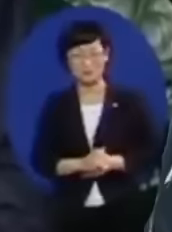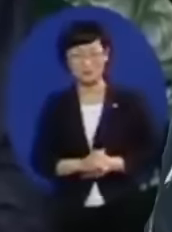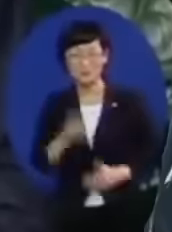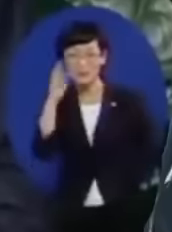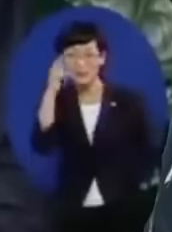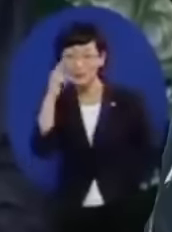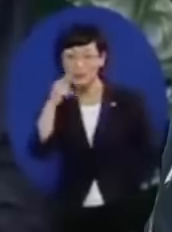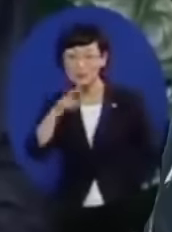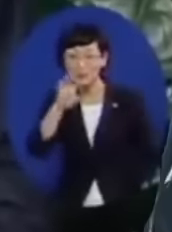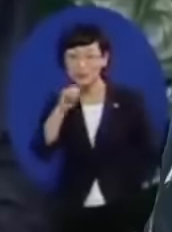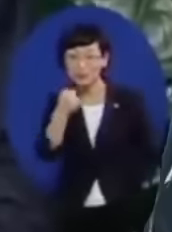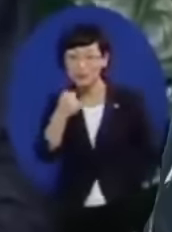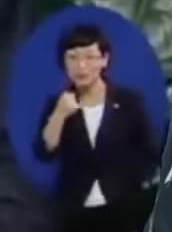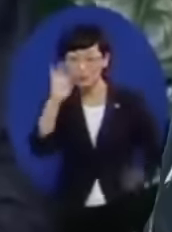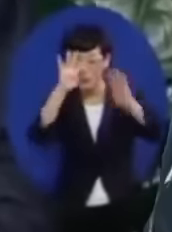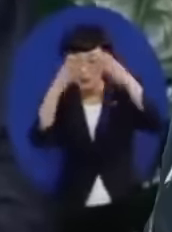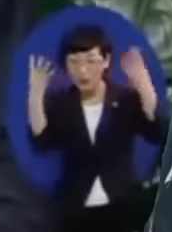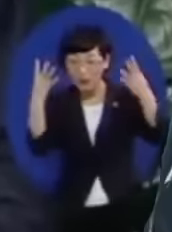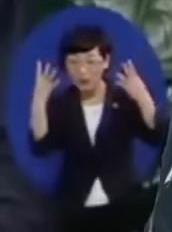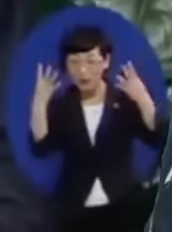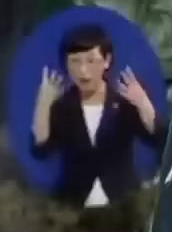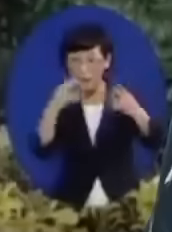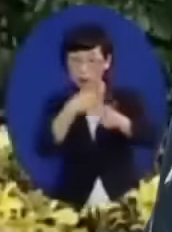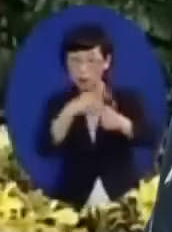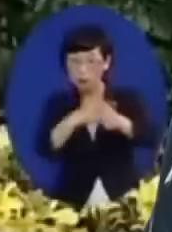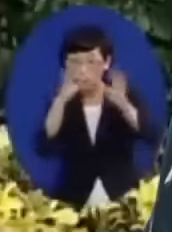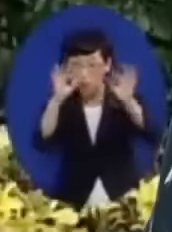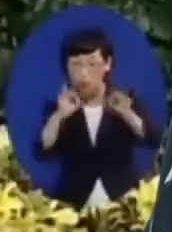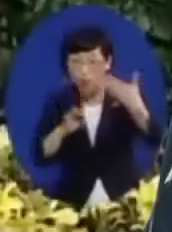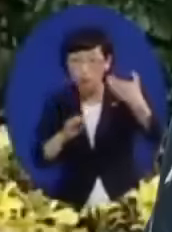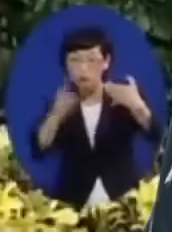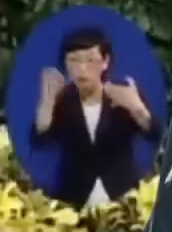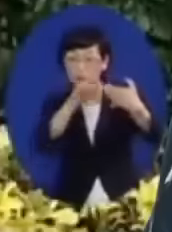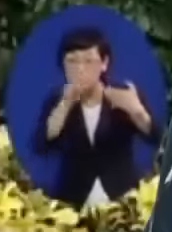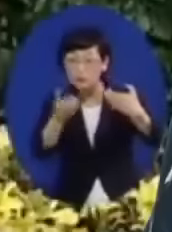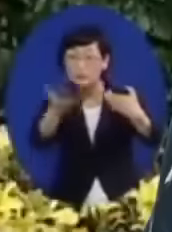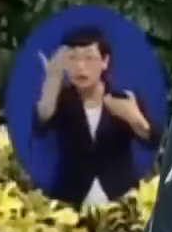미국 프린스턴 대학 교수의 90%가